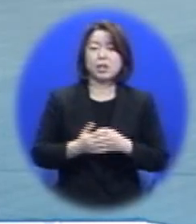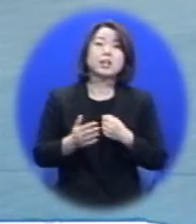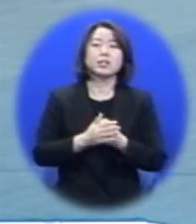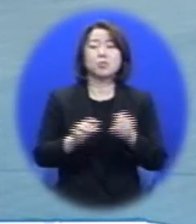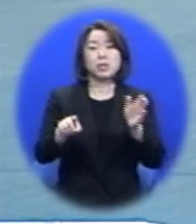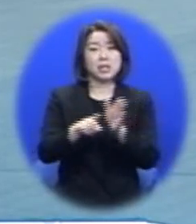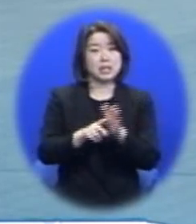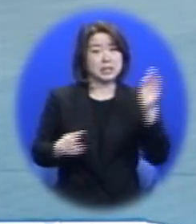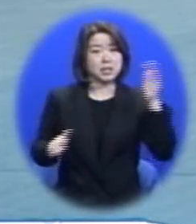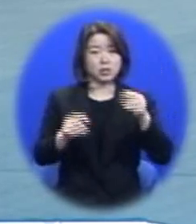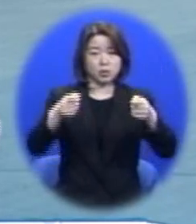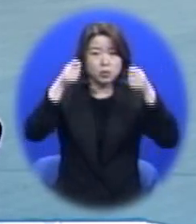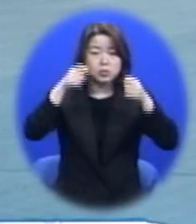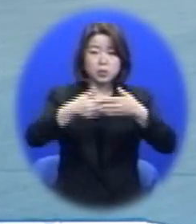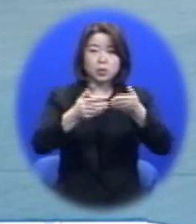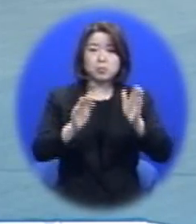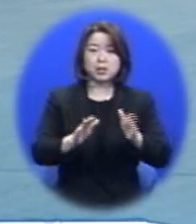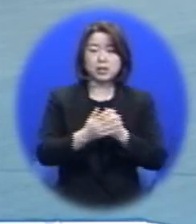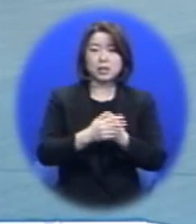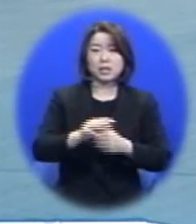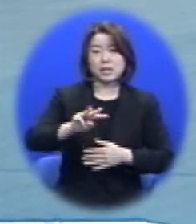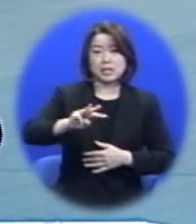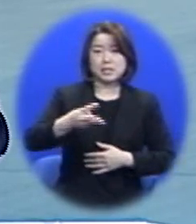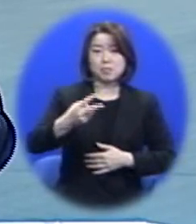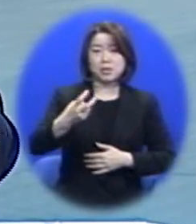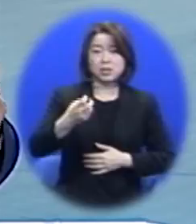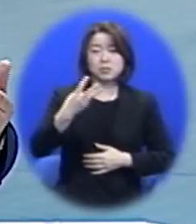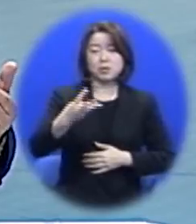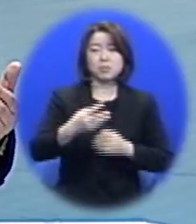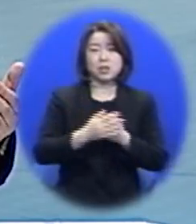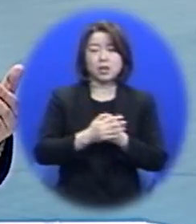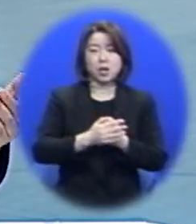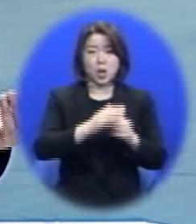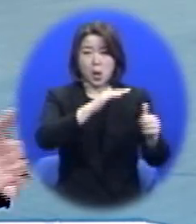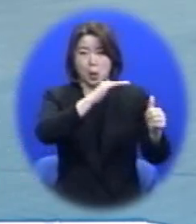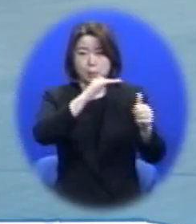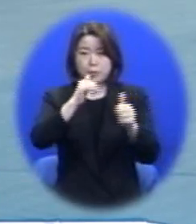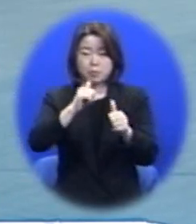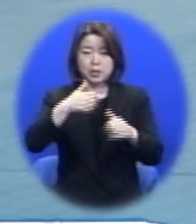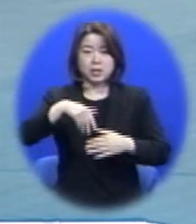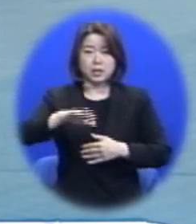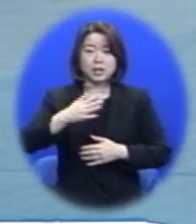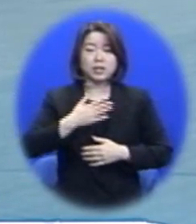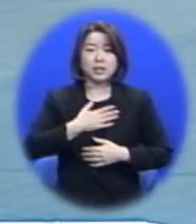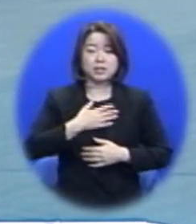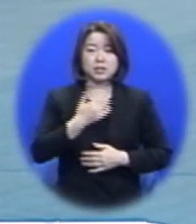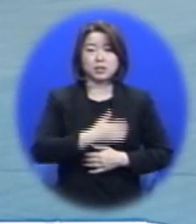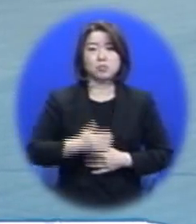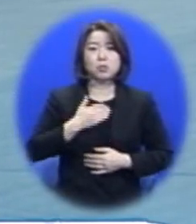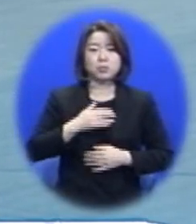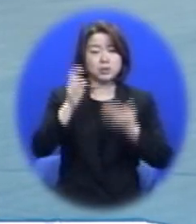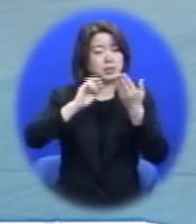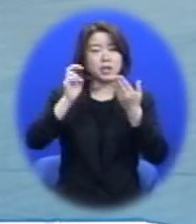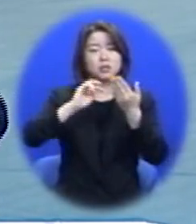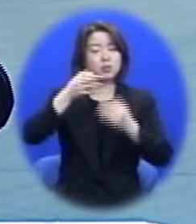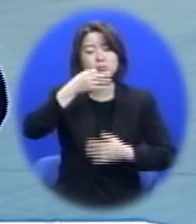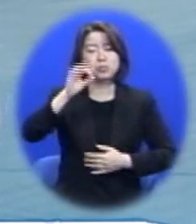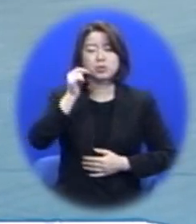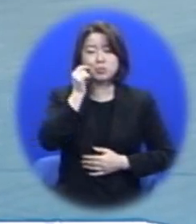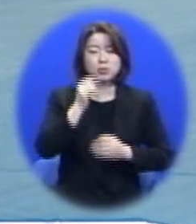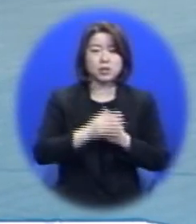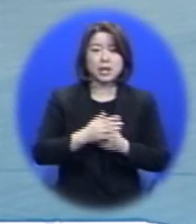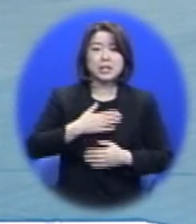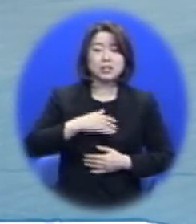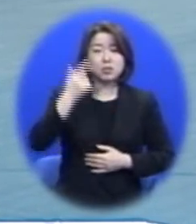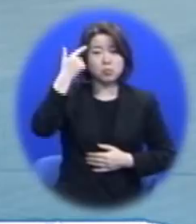신학교 졸업반 때 323장 부름받아 나서니 몸 찬송을 못 불렀습니다. 저는 목사 되는